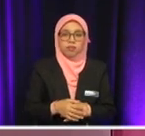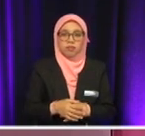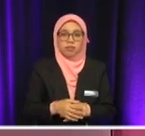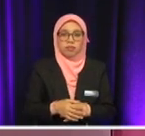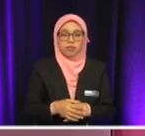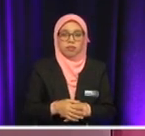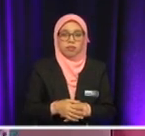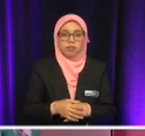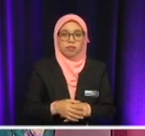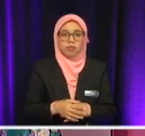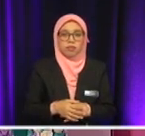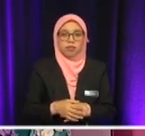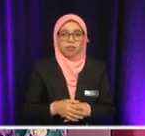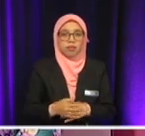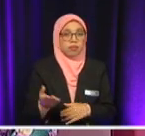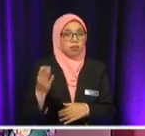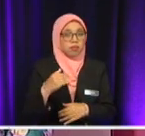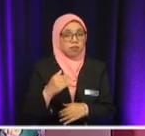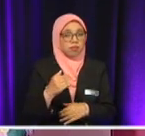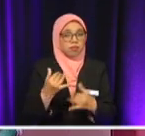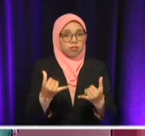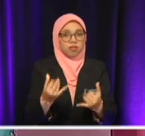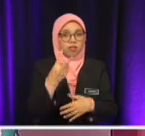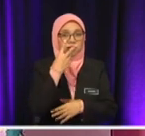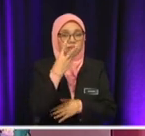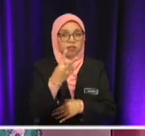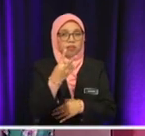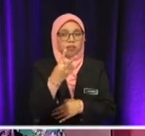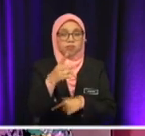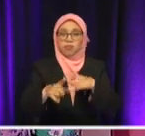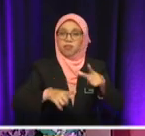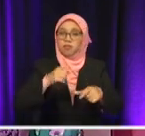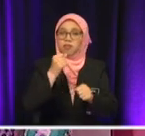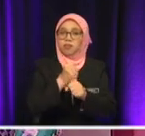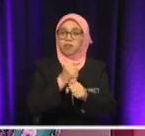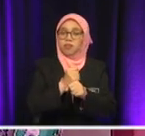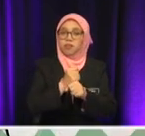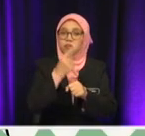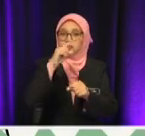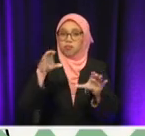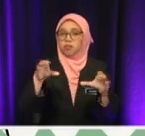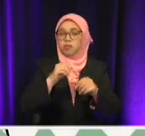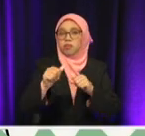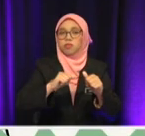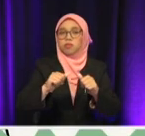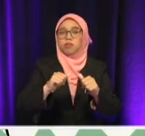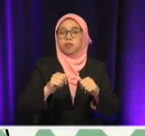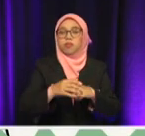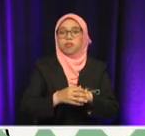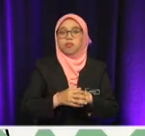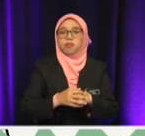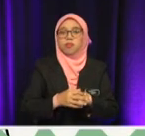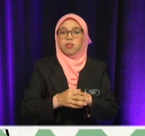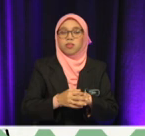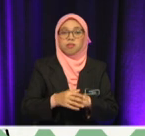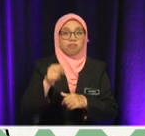jom kita lihat langkah kerja menjalankan aktiviti tersebut. Nombor 1, memberi salam, bermesra dan